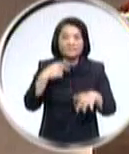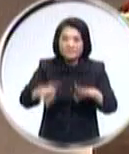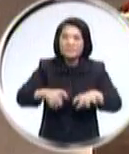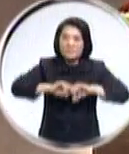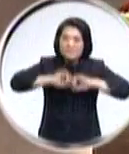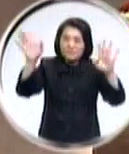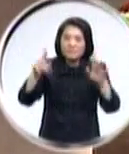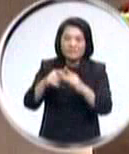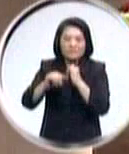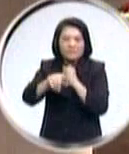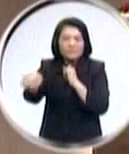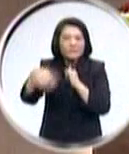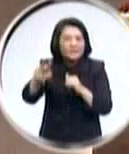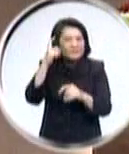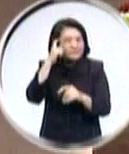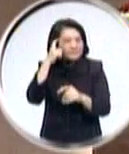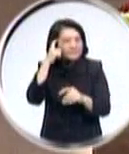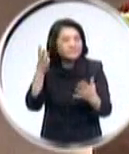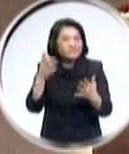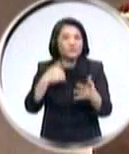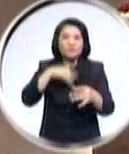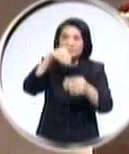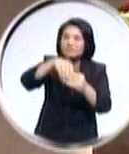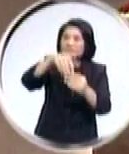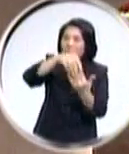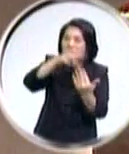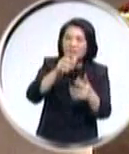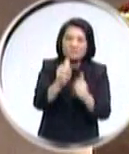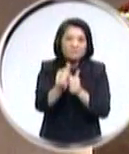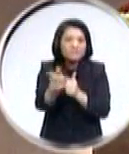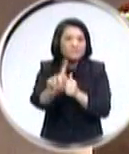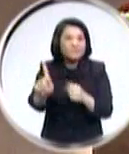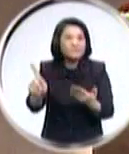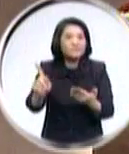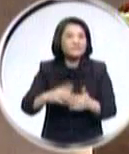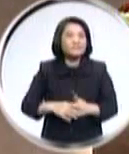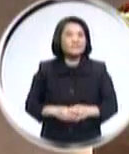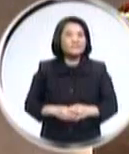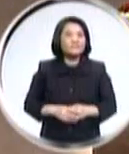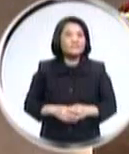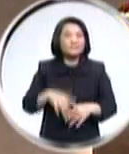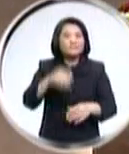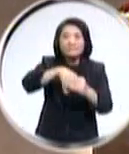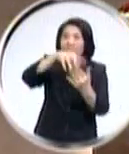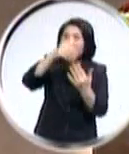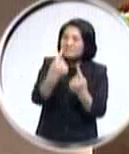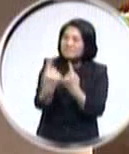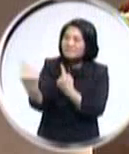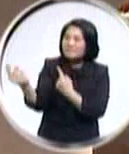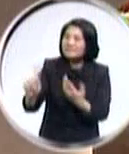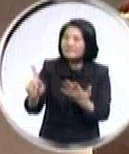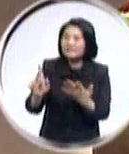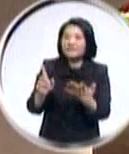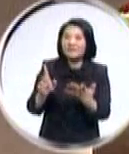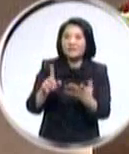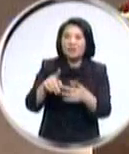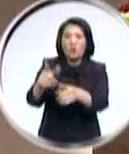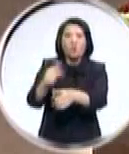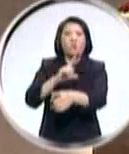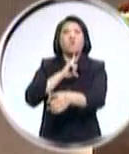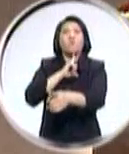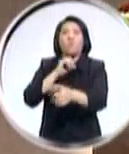同胞再想一想，我们选举要比的是什么？选举要比的不是谁最